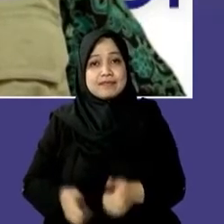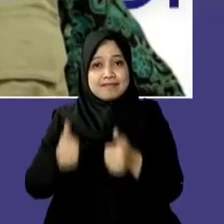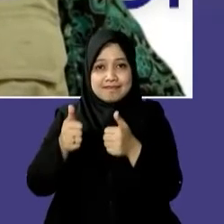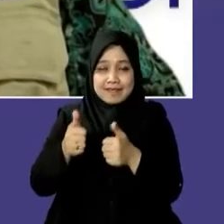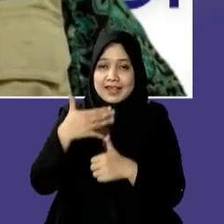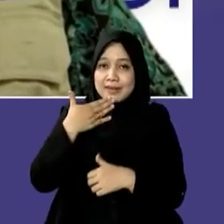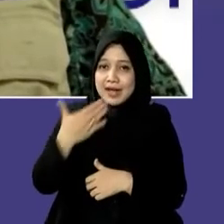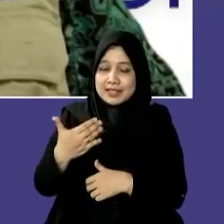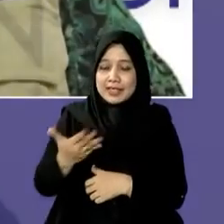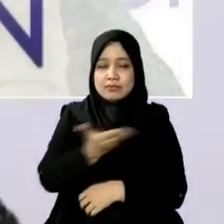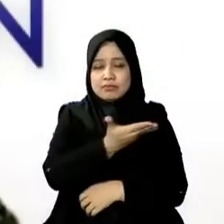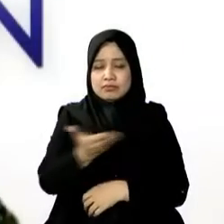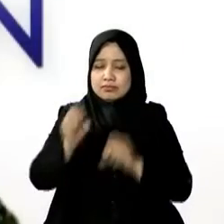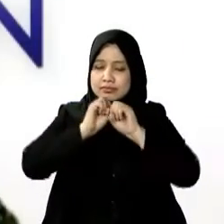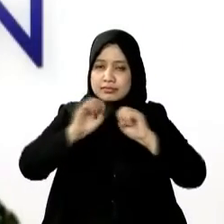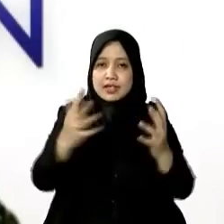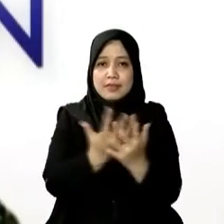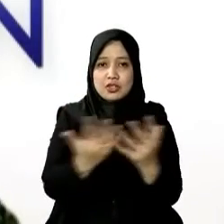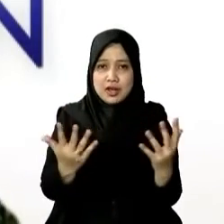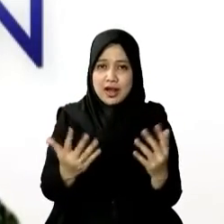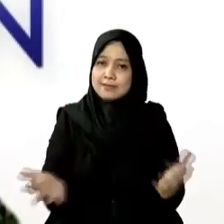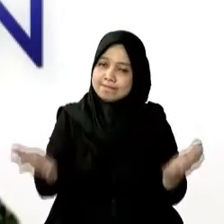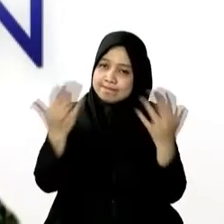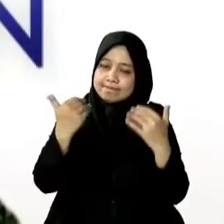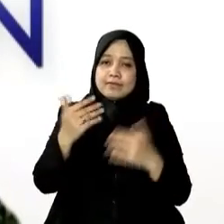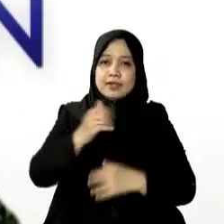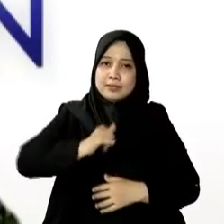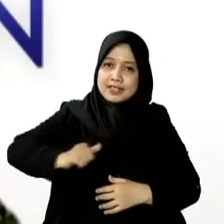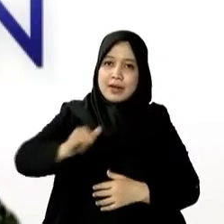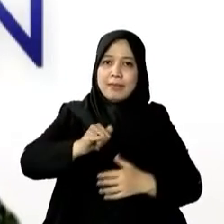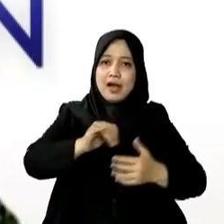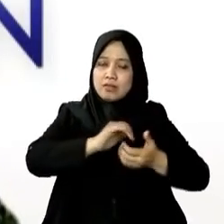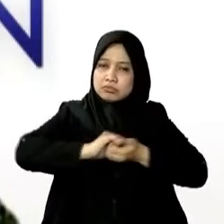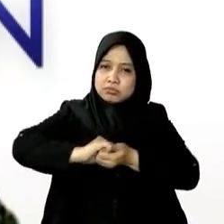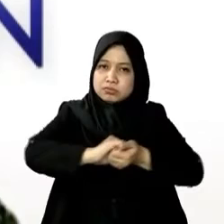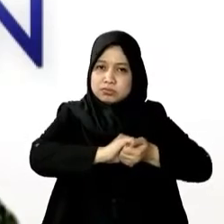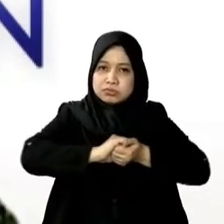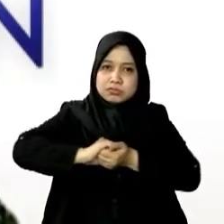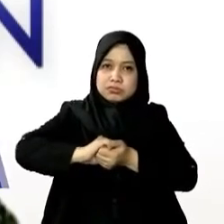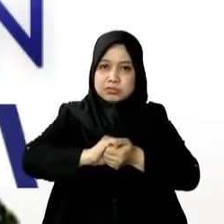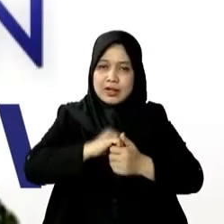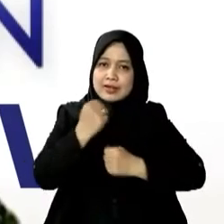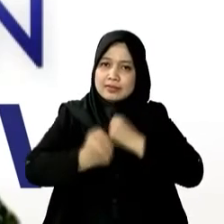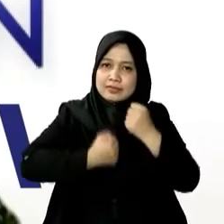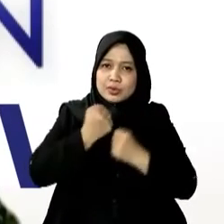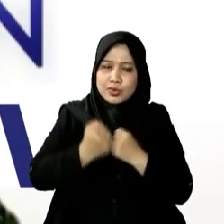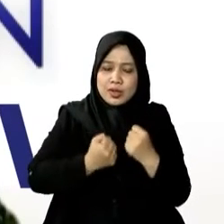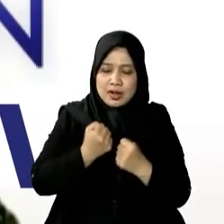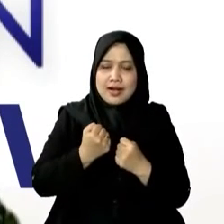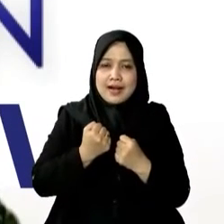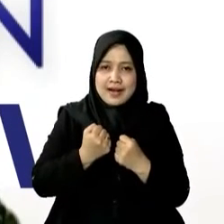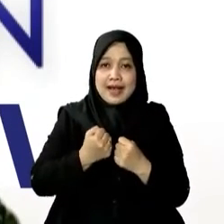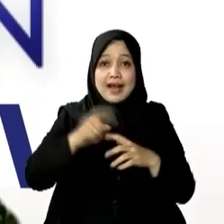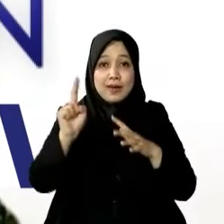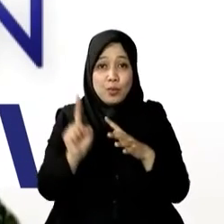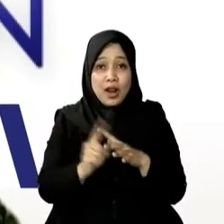silahqan.com saya bermasyarakat marilah kita sama-sama untuk bersatu bergerak dan menyatukan usaha kita dengan